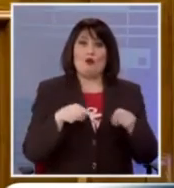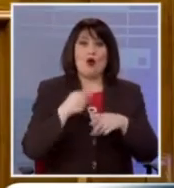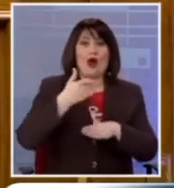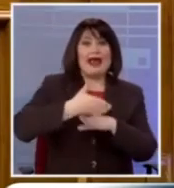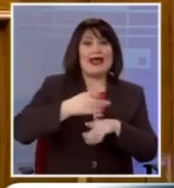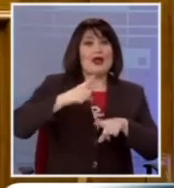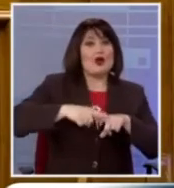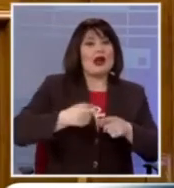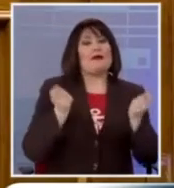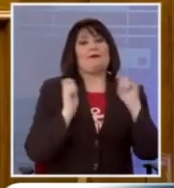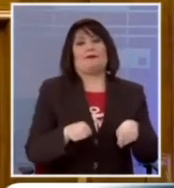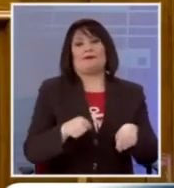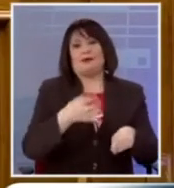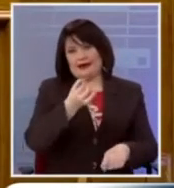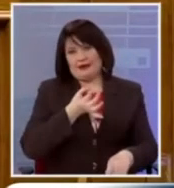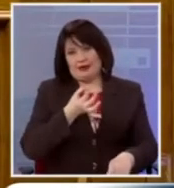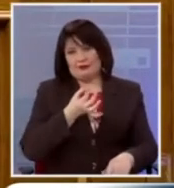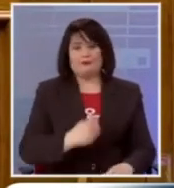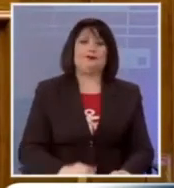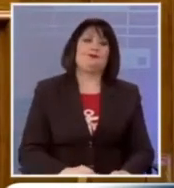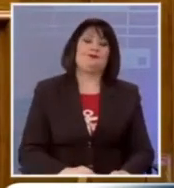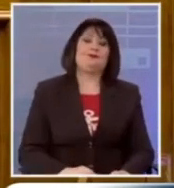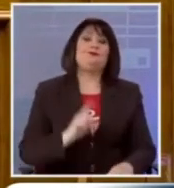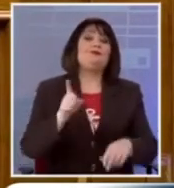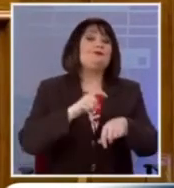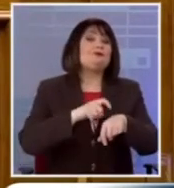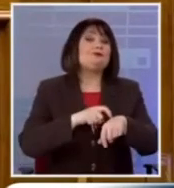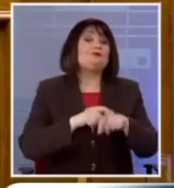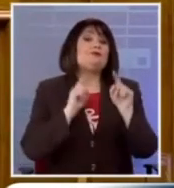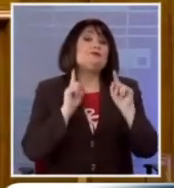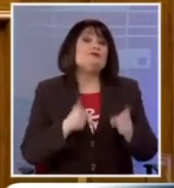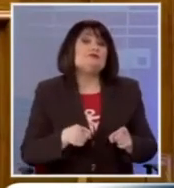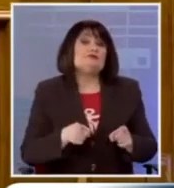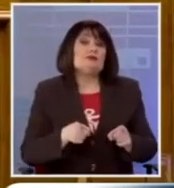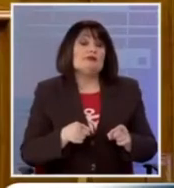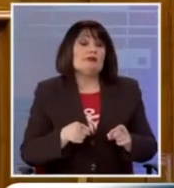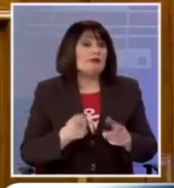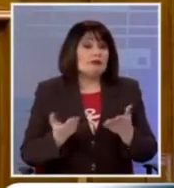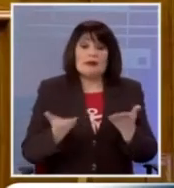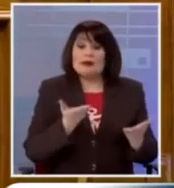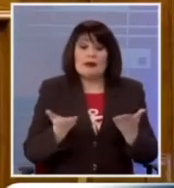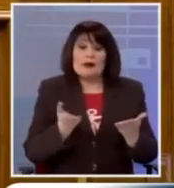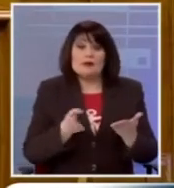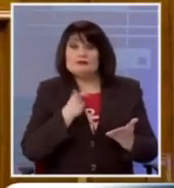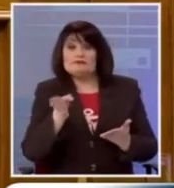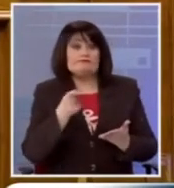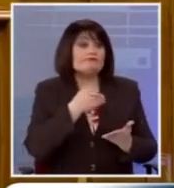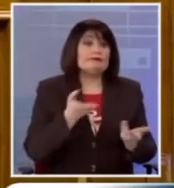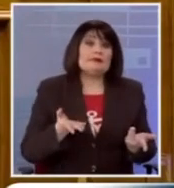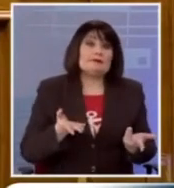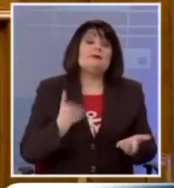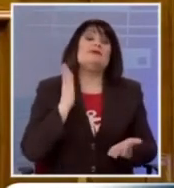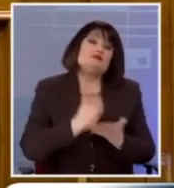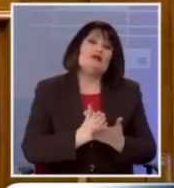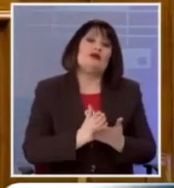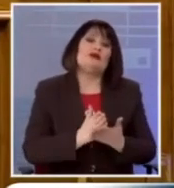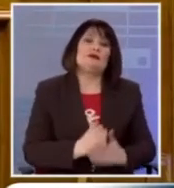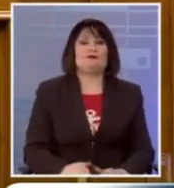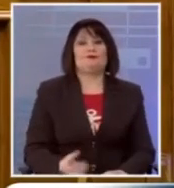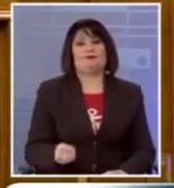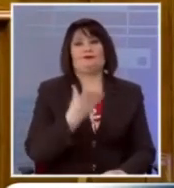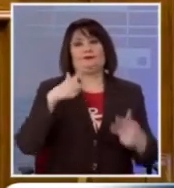ελληνικά ομόλογα. Εδώ έρχεται η στιγμή για να αποφασίσεις με ποιους θα πας και ποιους θα αφήσεις. Η νέα κυβέρνηση